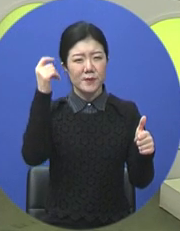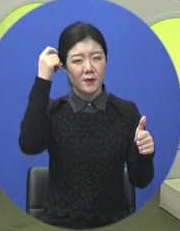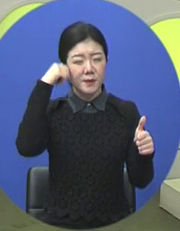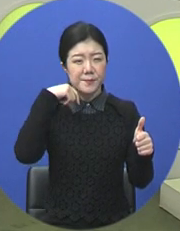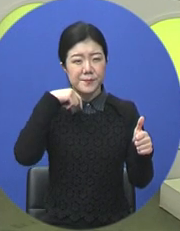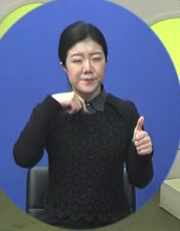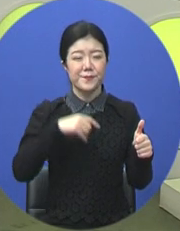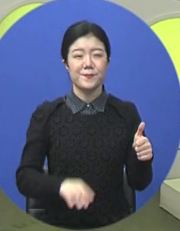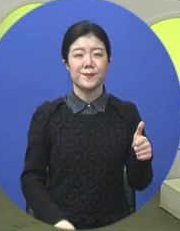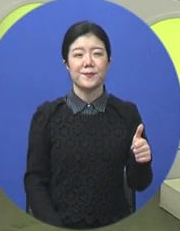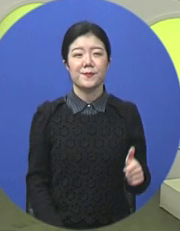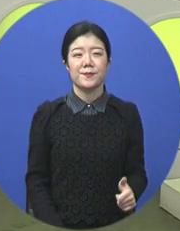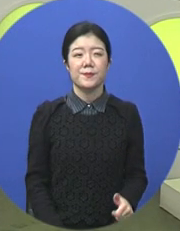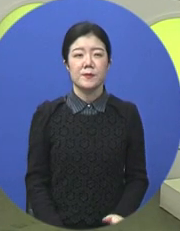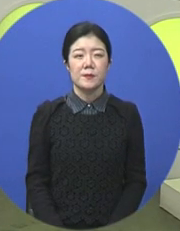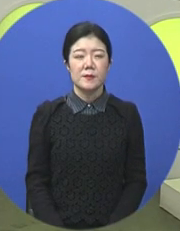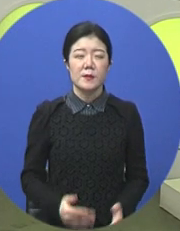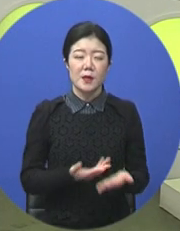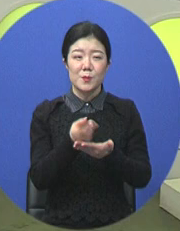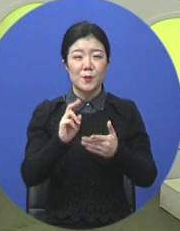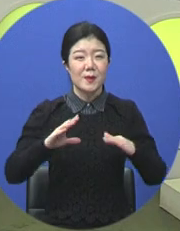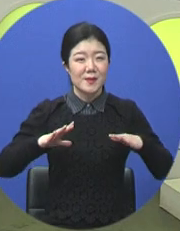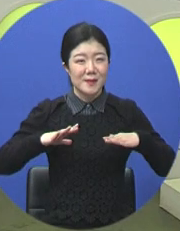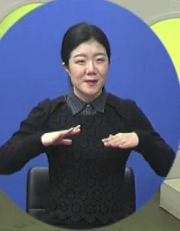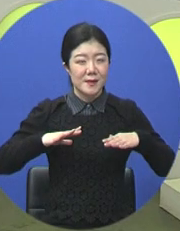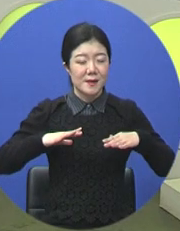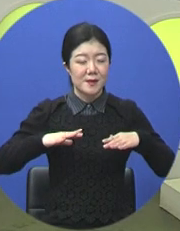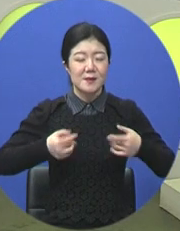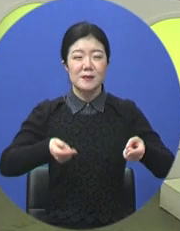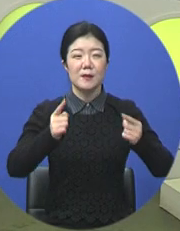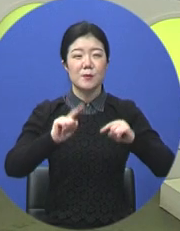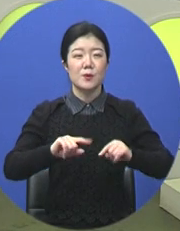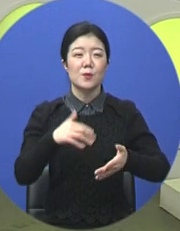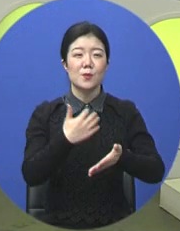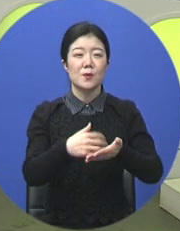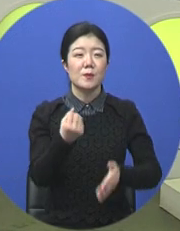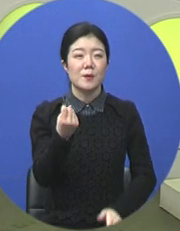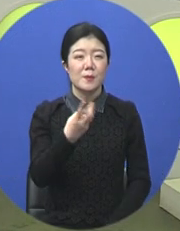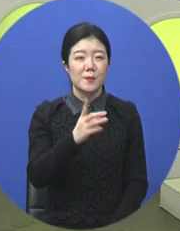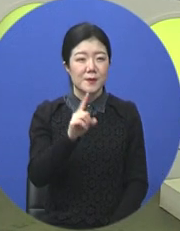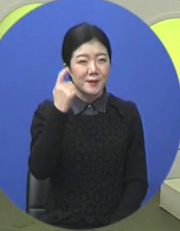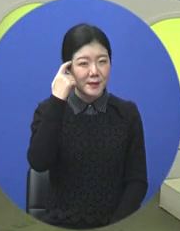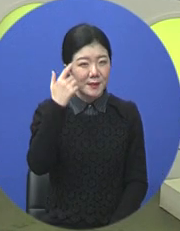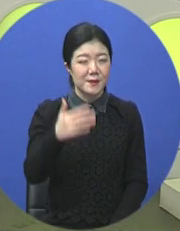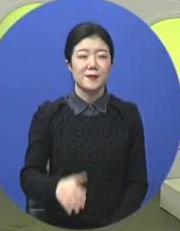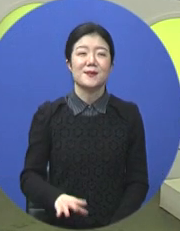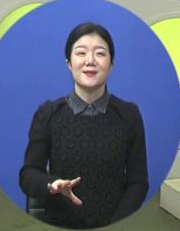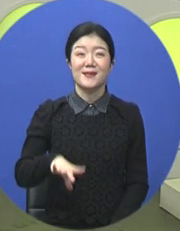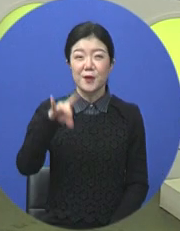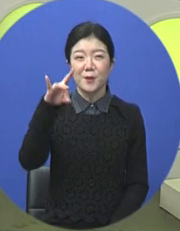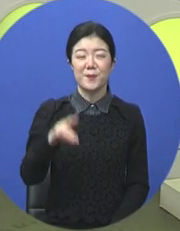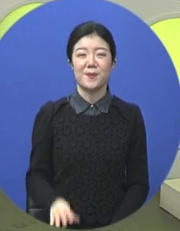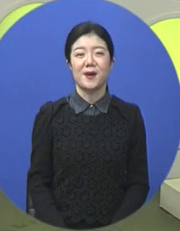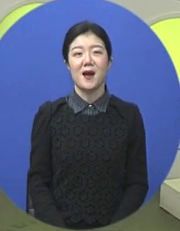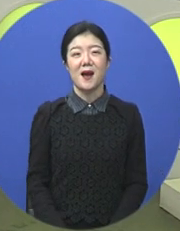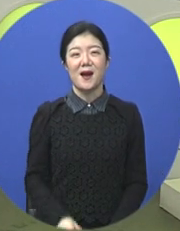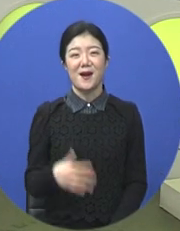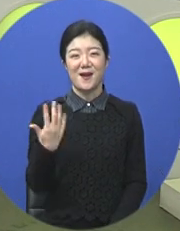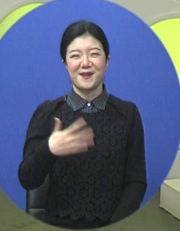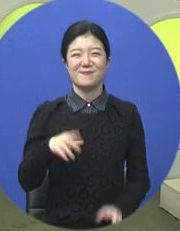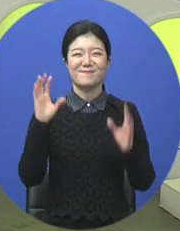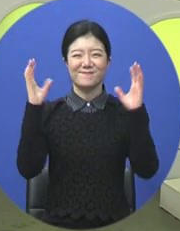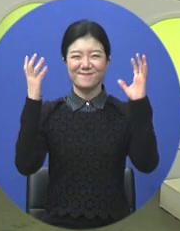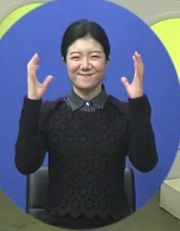저번에 네 저희 나 눈물에 대한 몇 번째 참여 하시는 거예요 아 또 처음 들여올 꽈